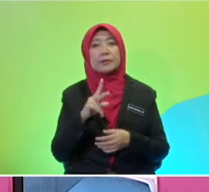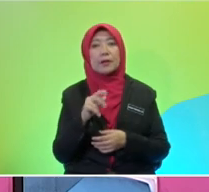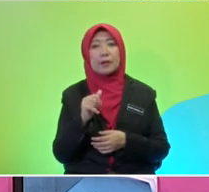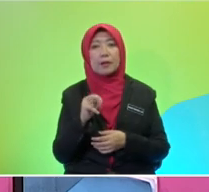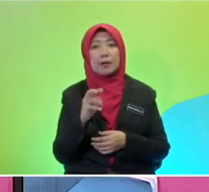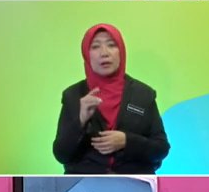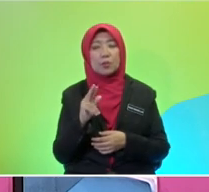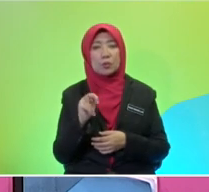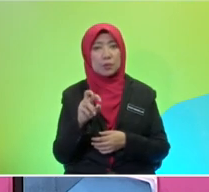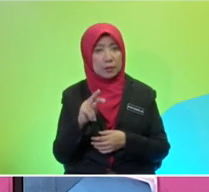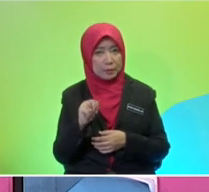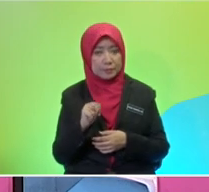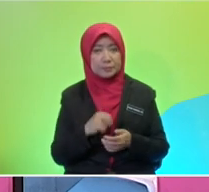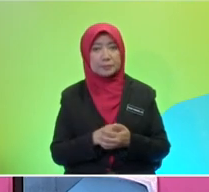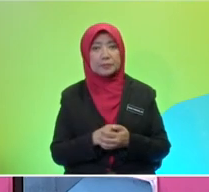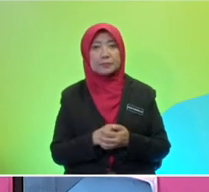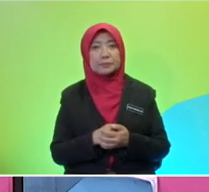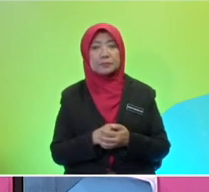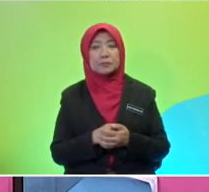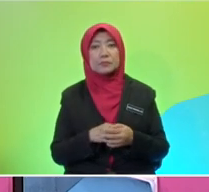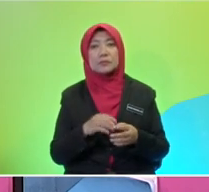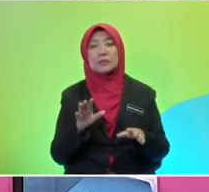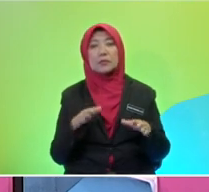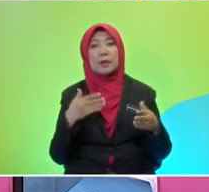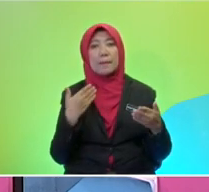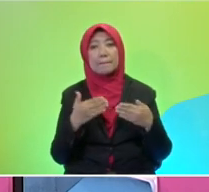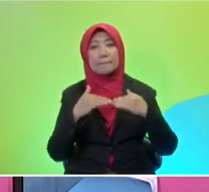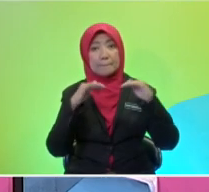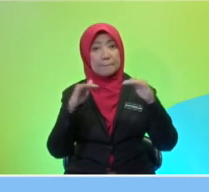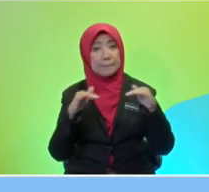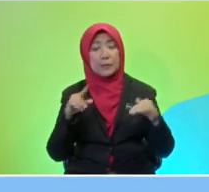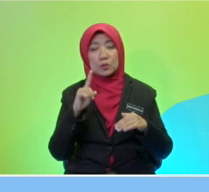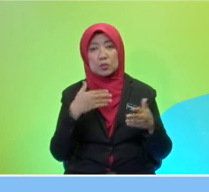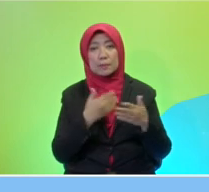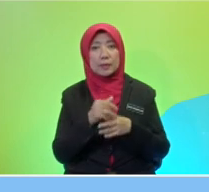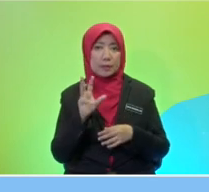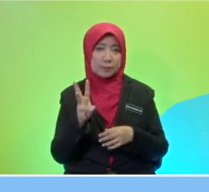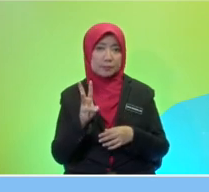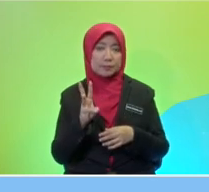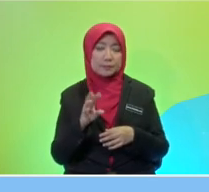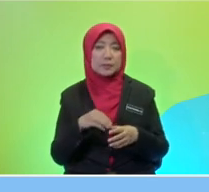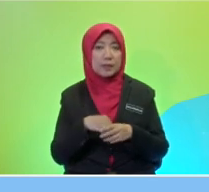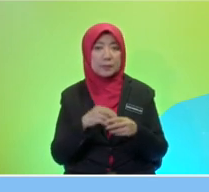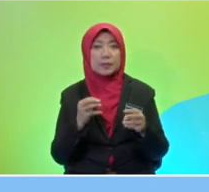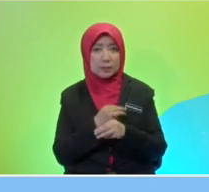penguasaan satu hingga tahap penguasa enam yang ditafsir dalam kandungan matematika